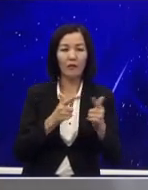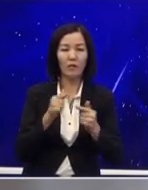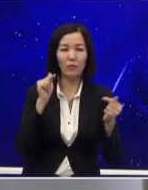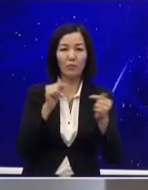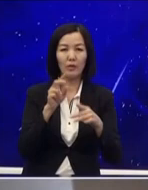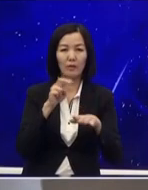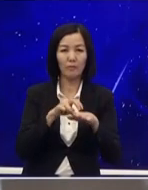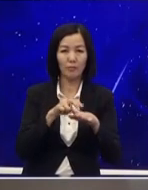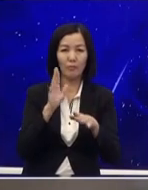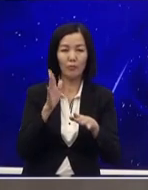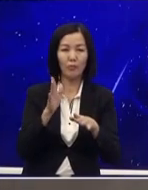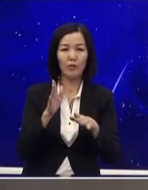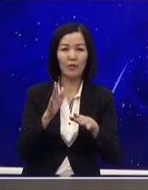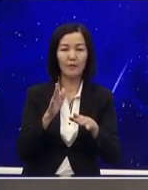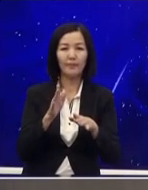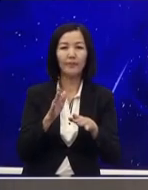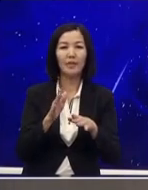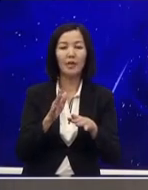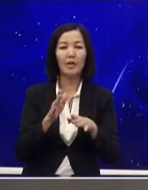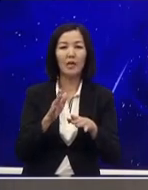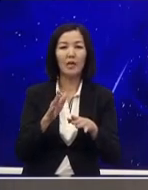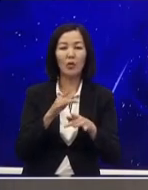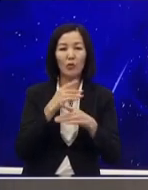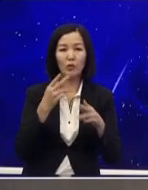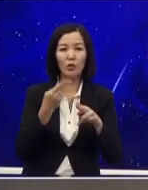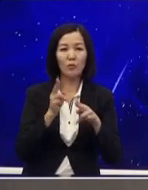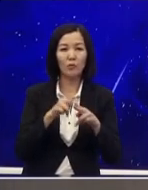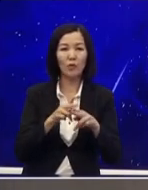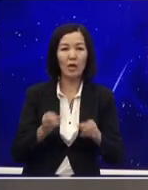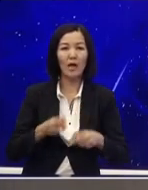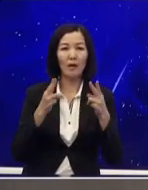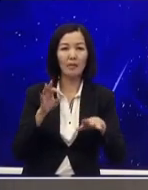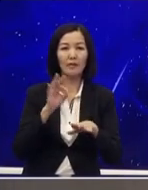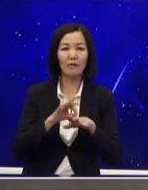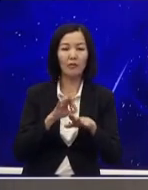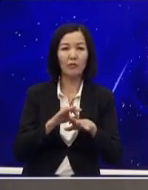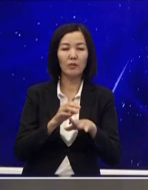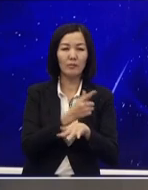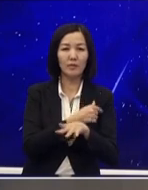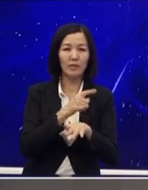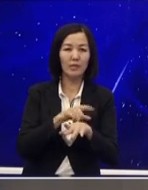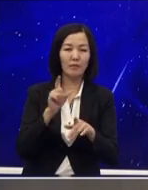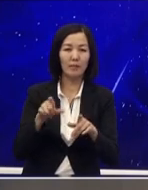с COVID-19. Между тем, участились случаи заражения опасным вирусом и среди медиков.